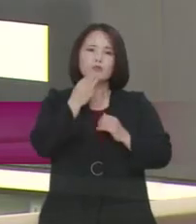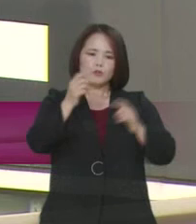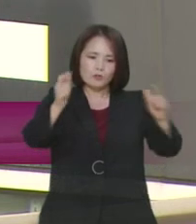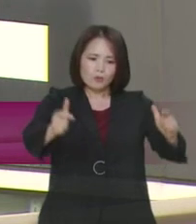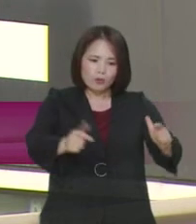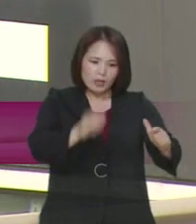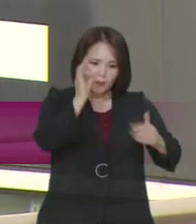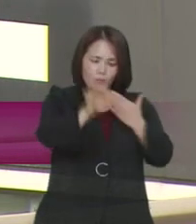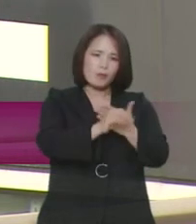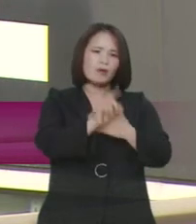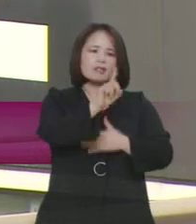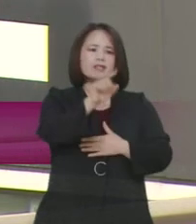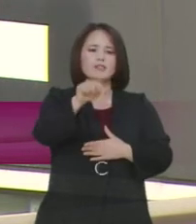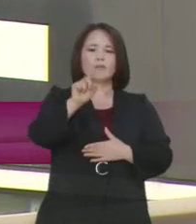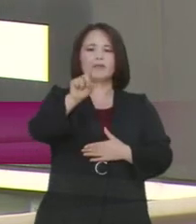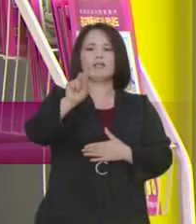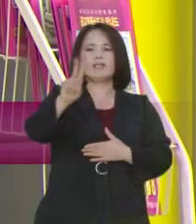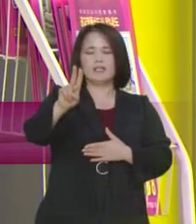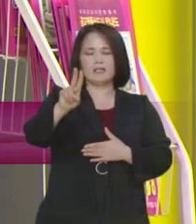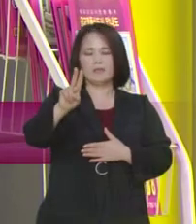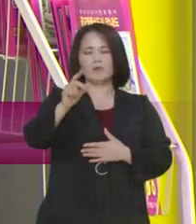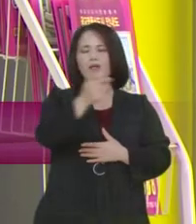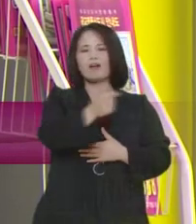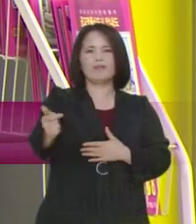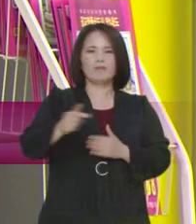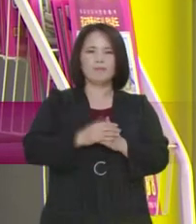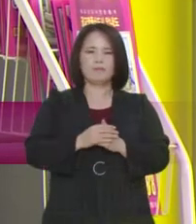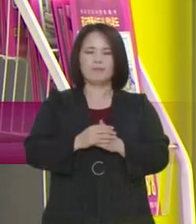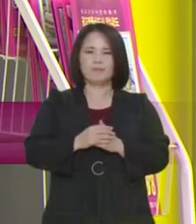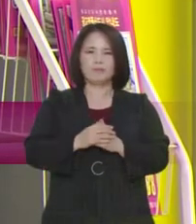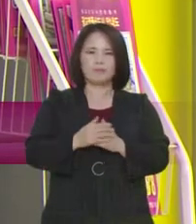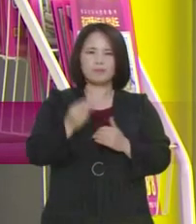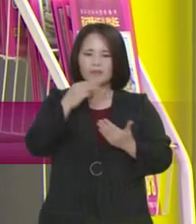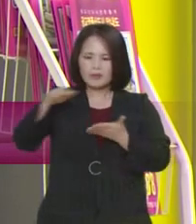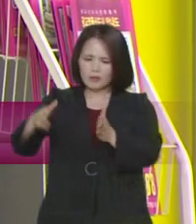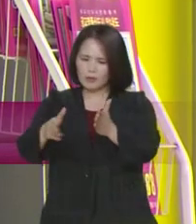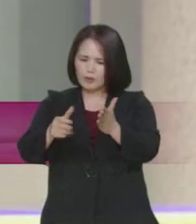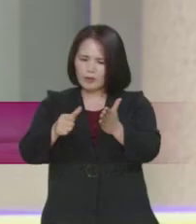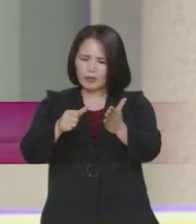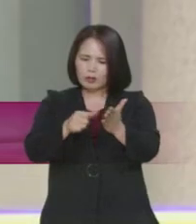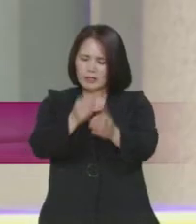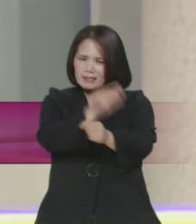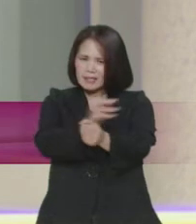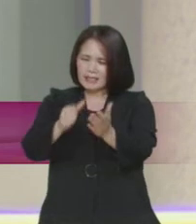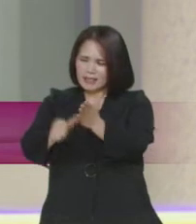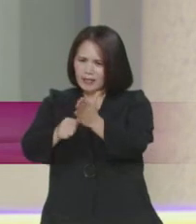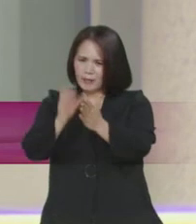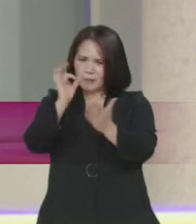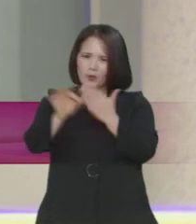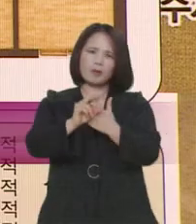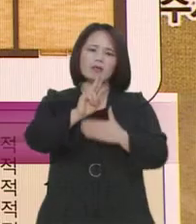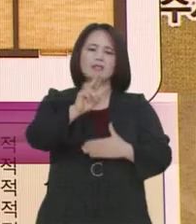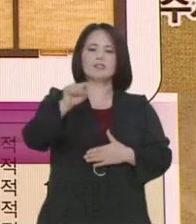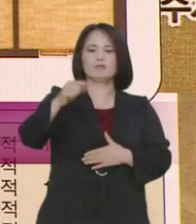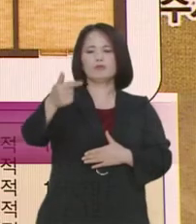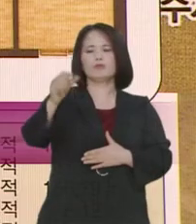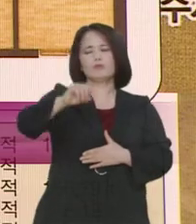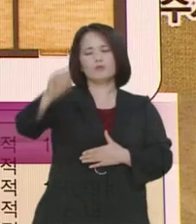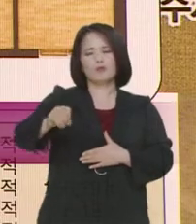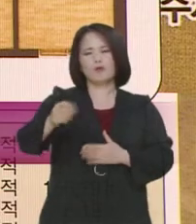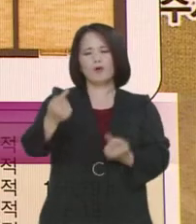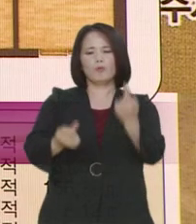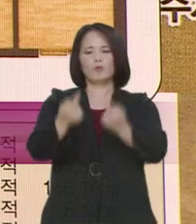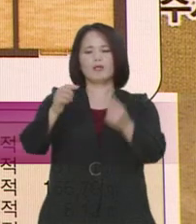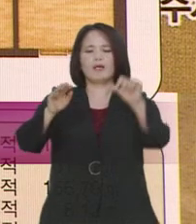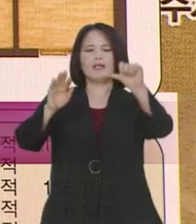1.1 2% 를 크게 상회한 수치 고요 경기도 소비자물가 상승 10 1 1000 6% 보나 보다 무려 5배나